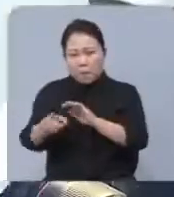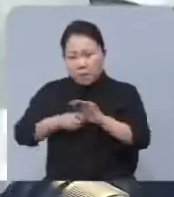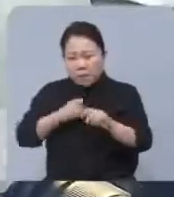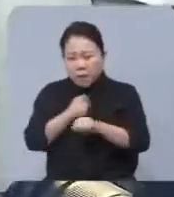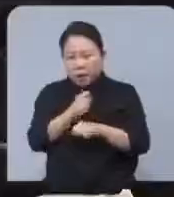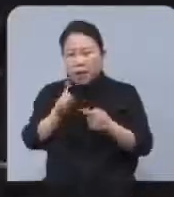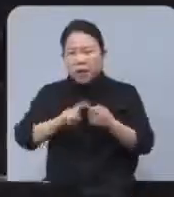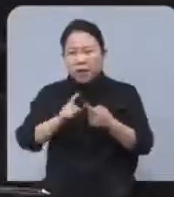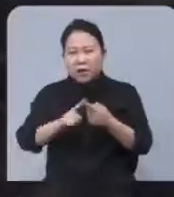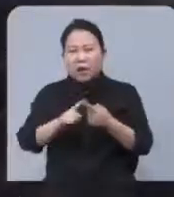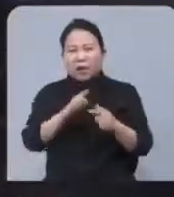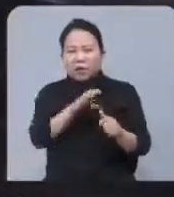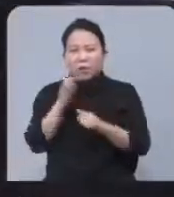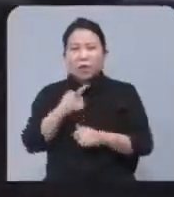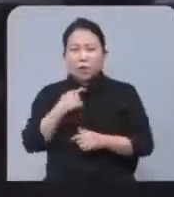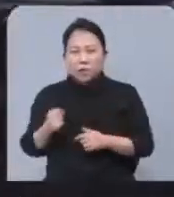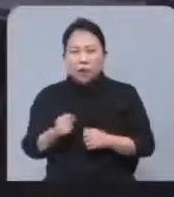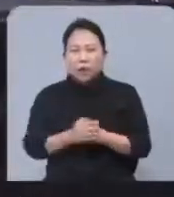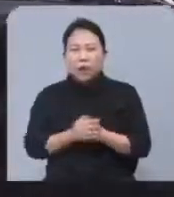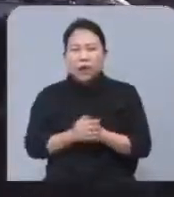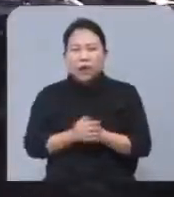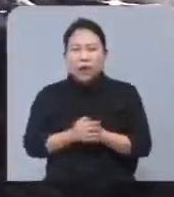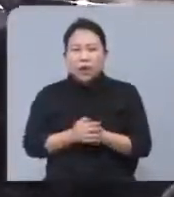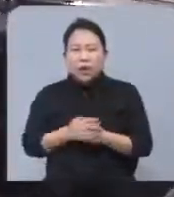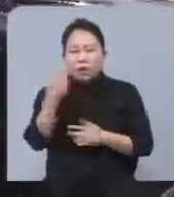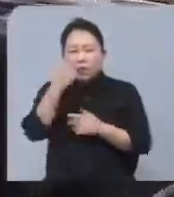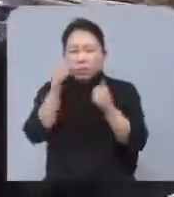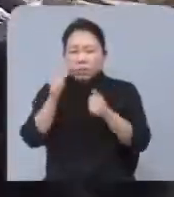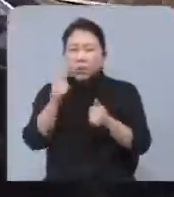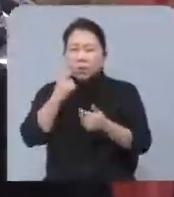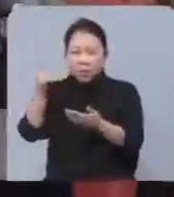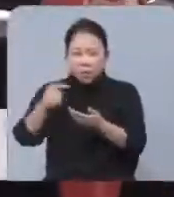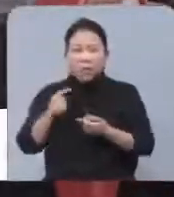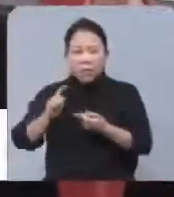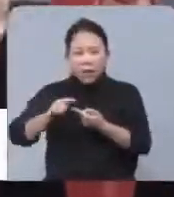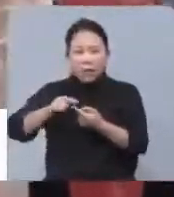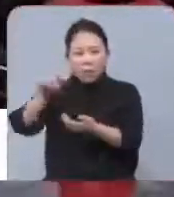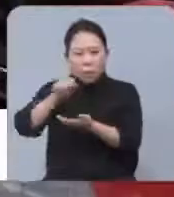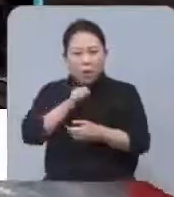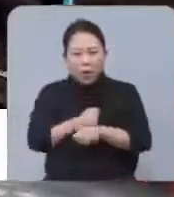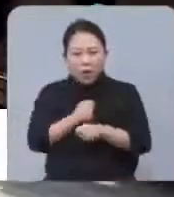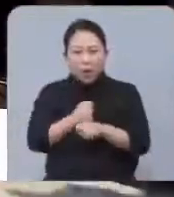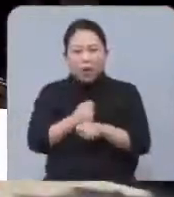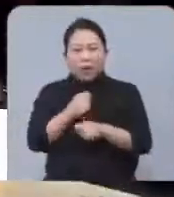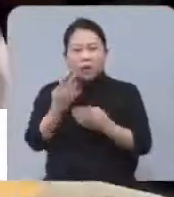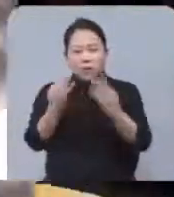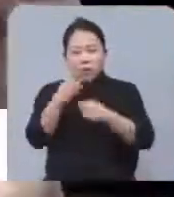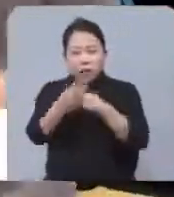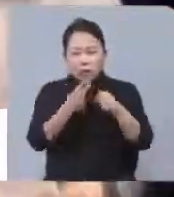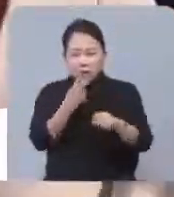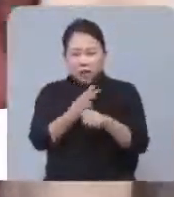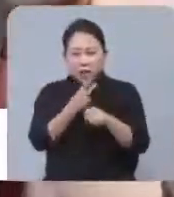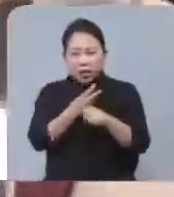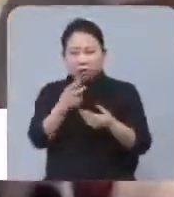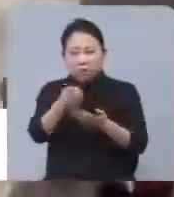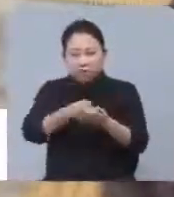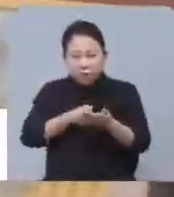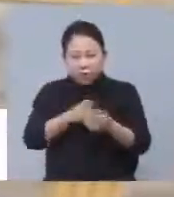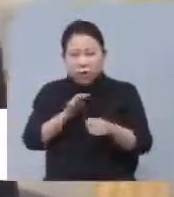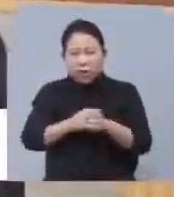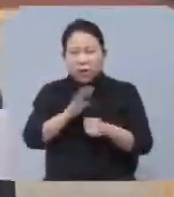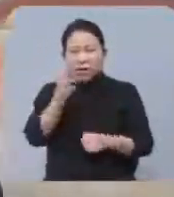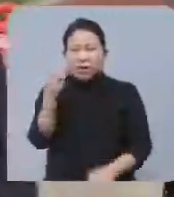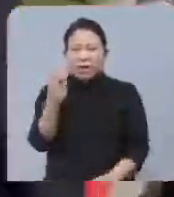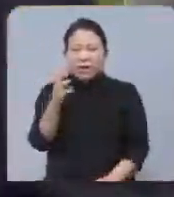있습니다 법원은 검찰의 공소사실을 받아들여 정 의원에게 징역 2년에 추징금 3천 30만 원을 선고했습니다